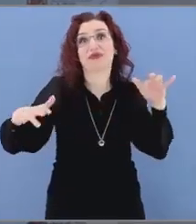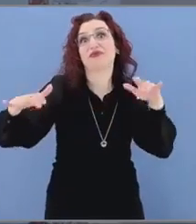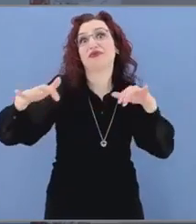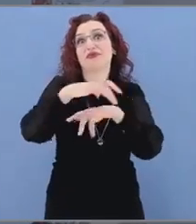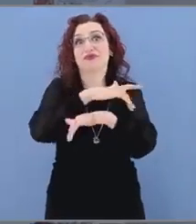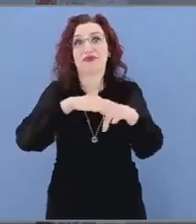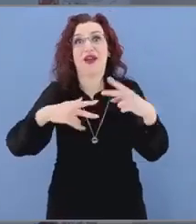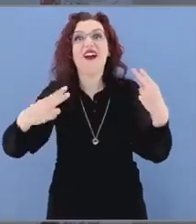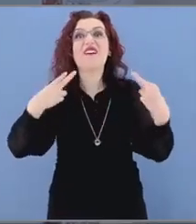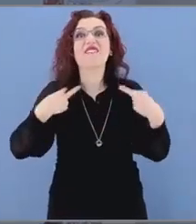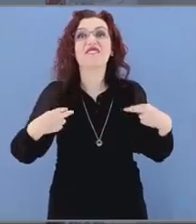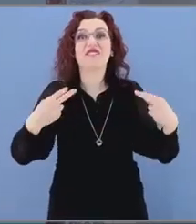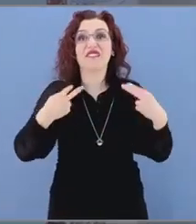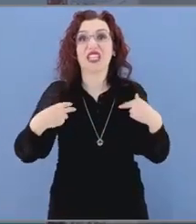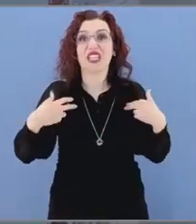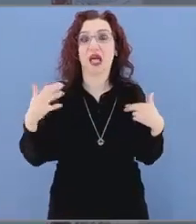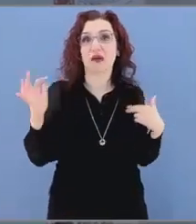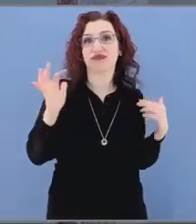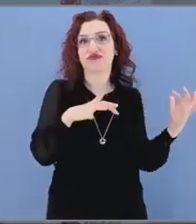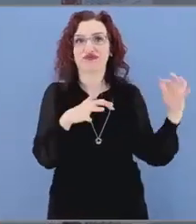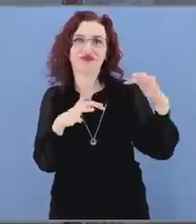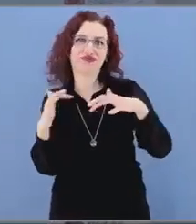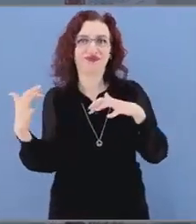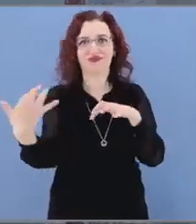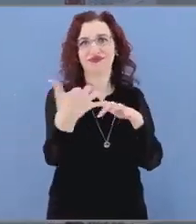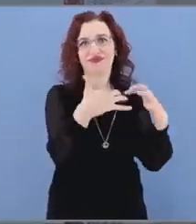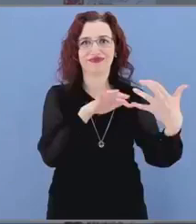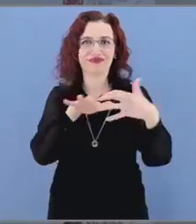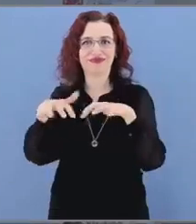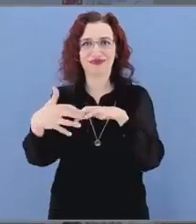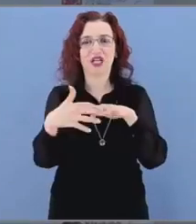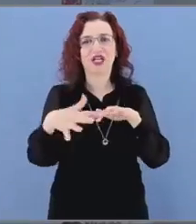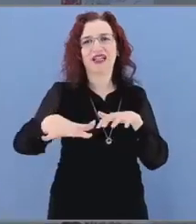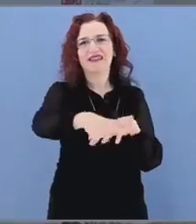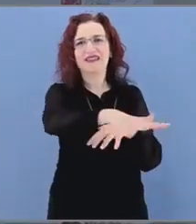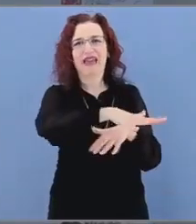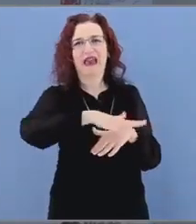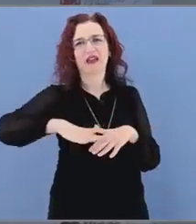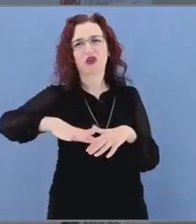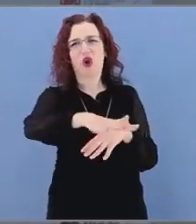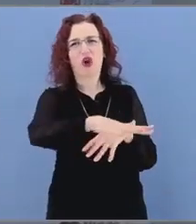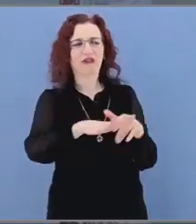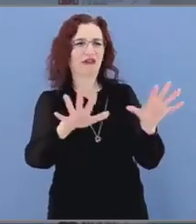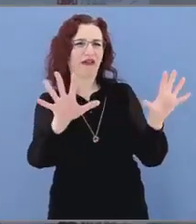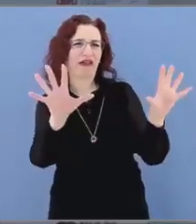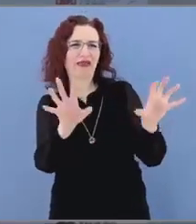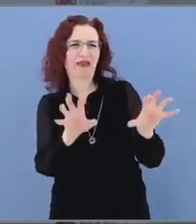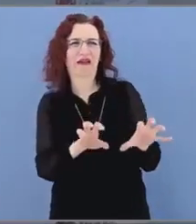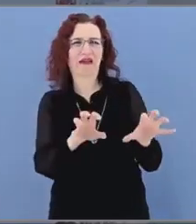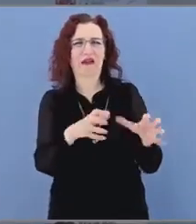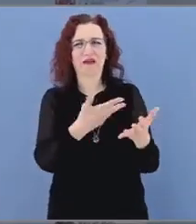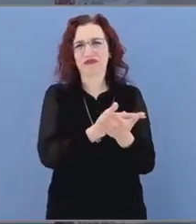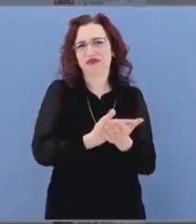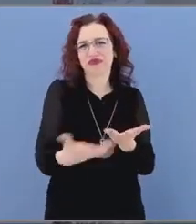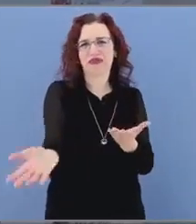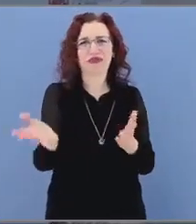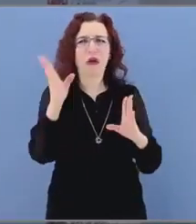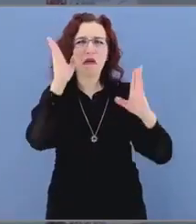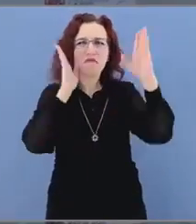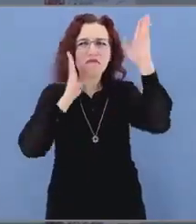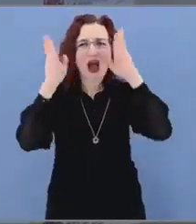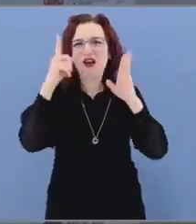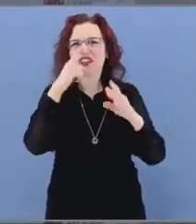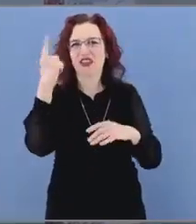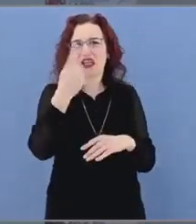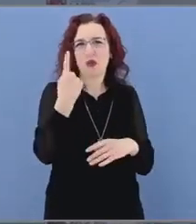toglie il territorio dal degrado o dalle mafie o dalla delinquenza o dallo spaccio. E